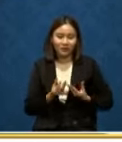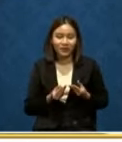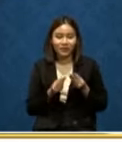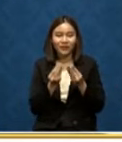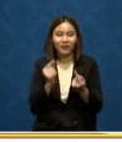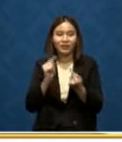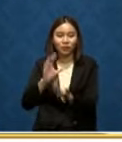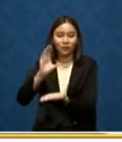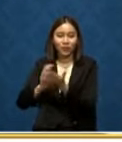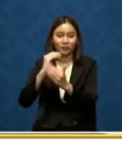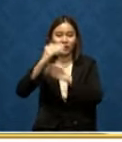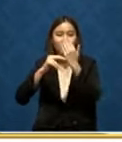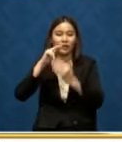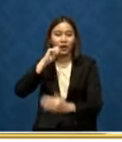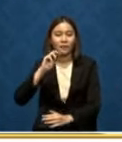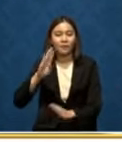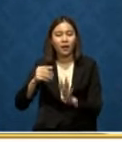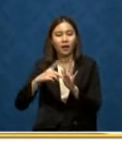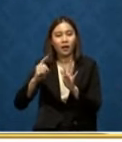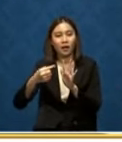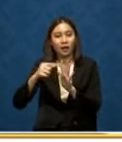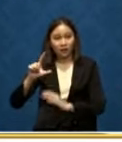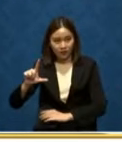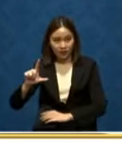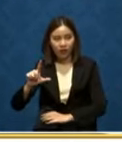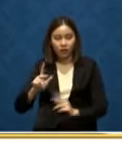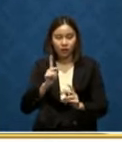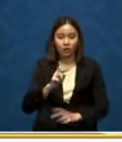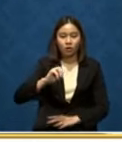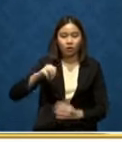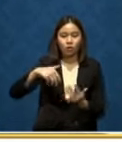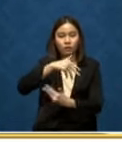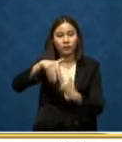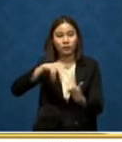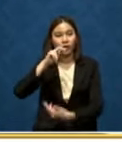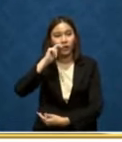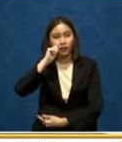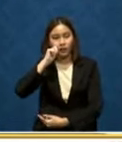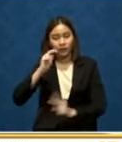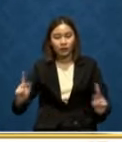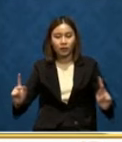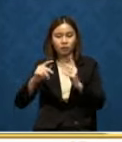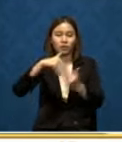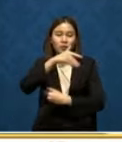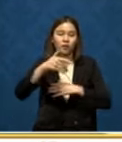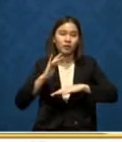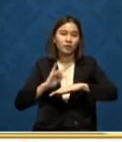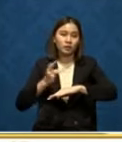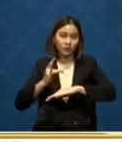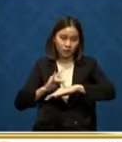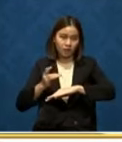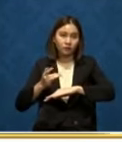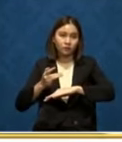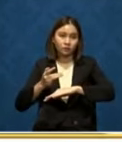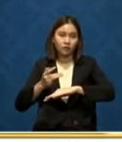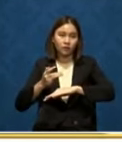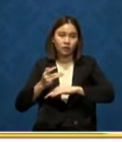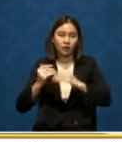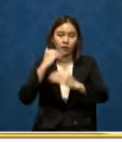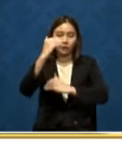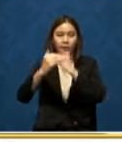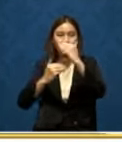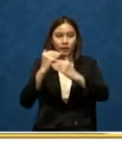ครั้งกองทุนพัฒนาน้ำบาดาลและก็กรมทรัพยากรน้ำบาดาลกระทรวงทรัพยากรธรรมชาติและสิ่งแวดล้อมภาย